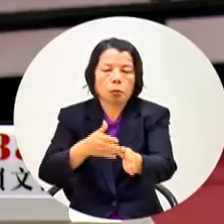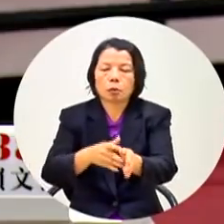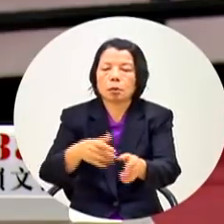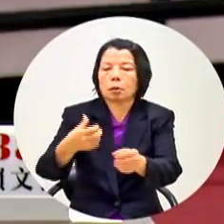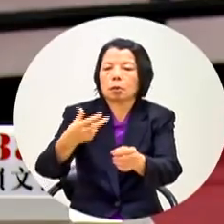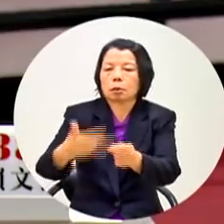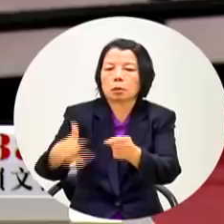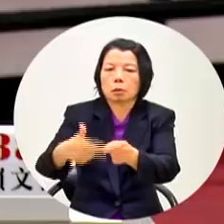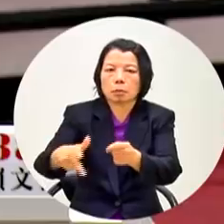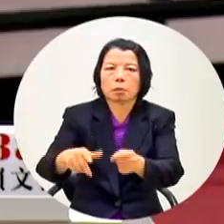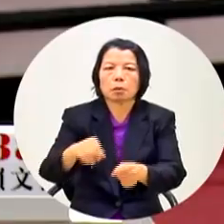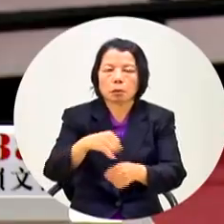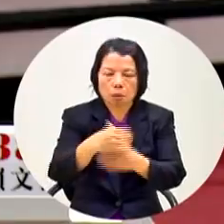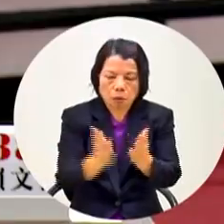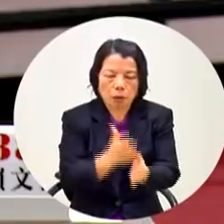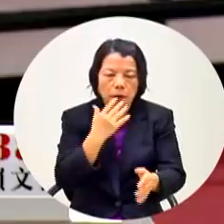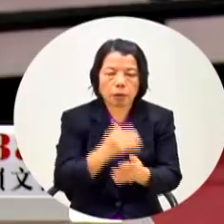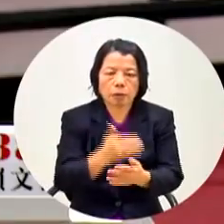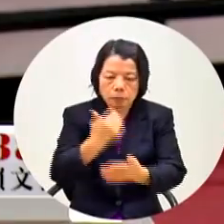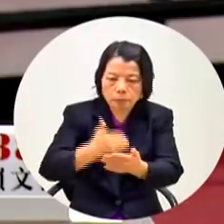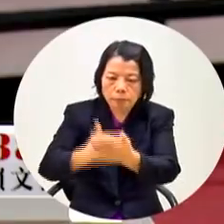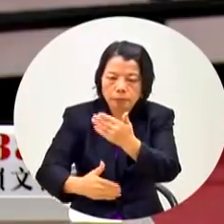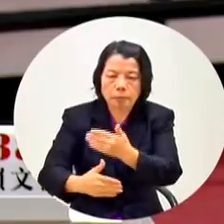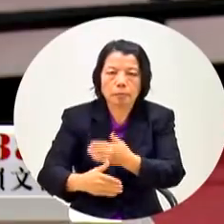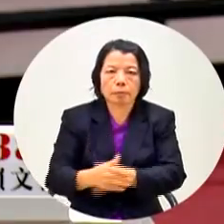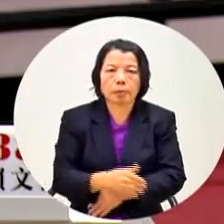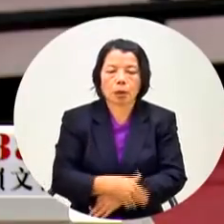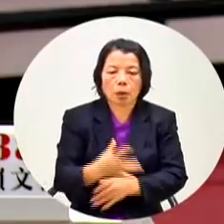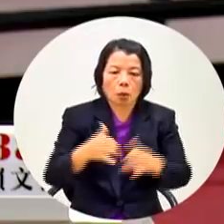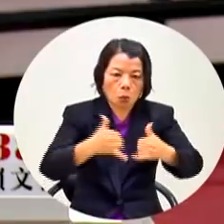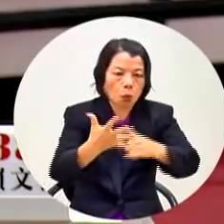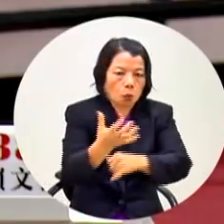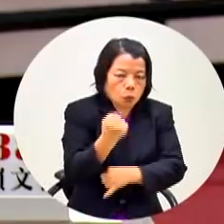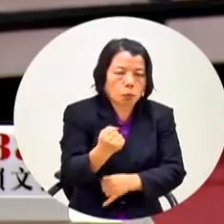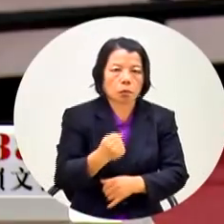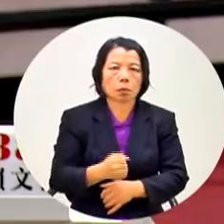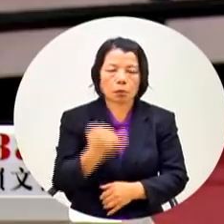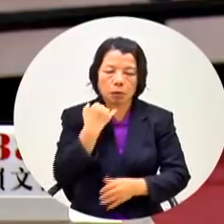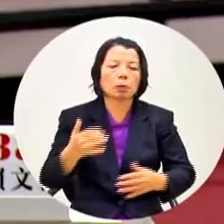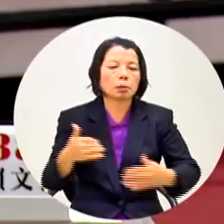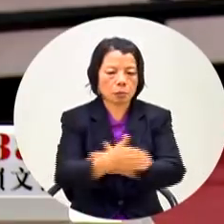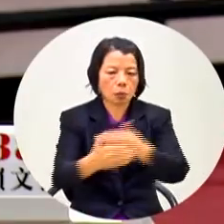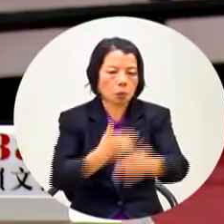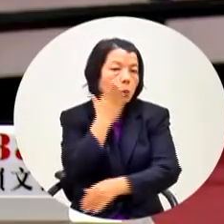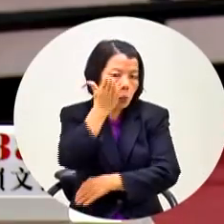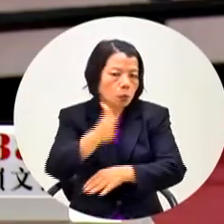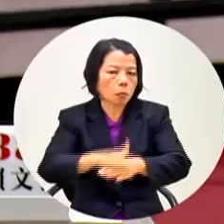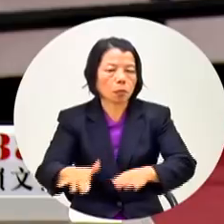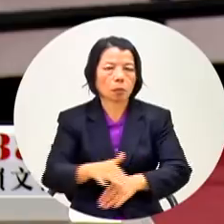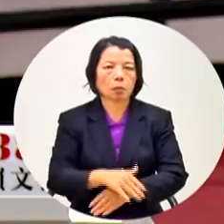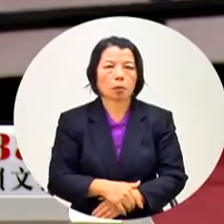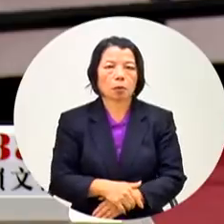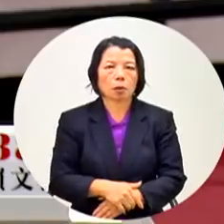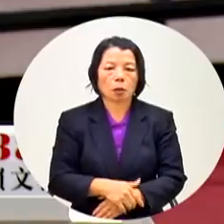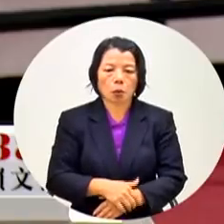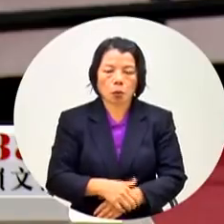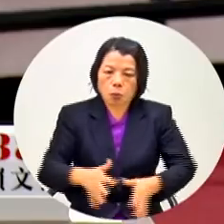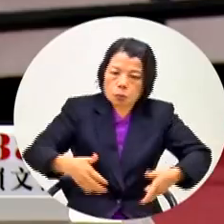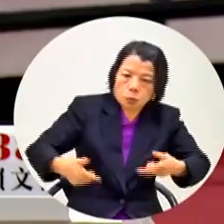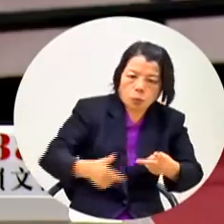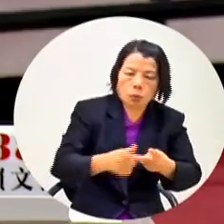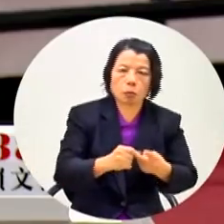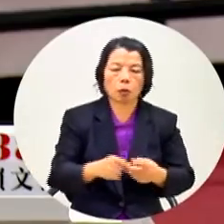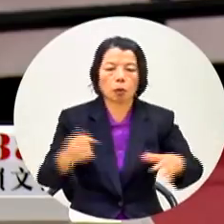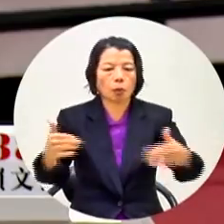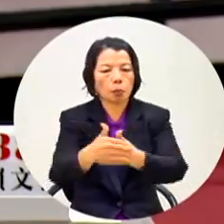担，可能反而更通畅，紧急的公众的它反而能够使用专用道，这